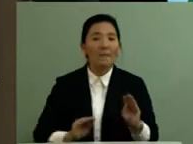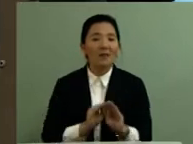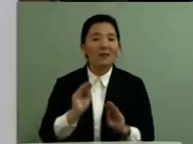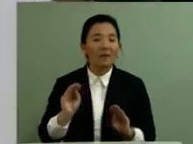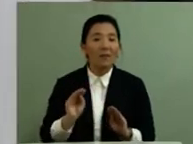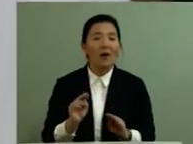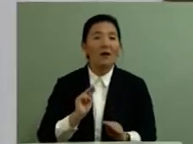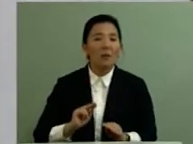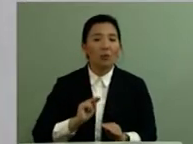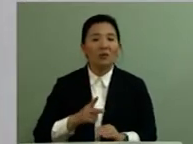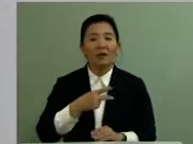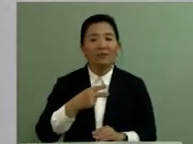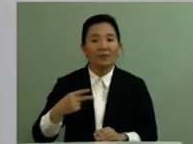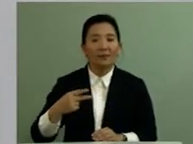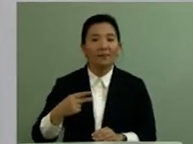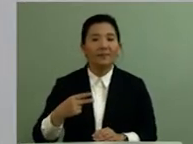Подставляем. Работа равна